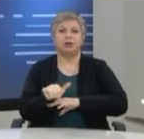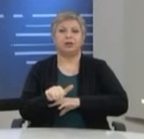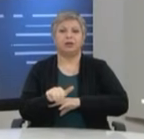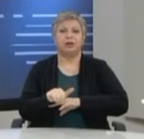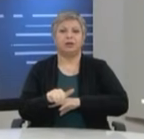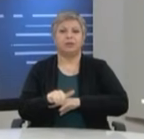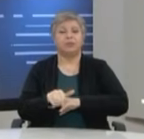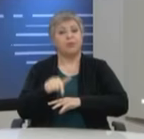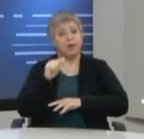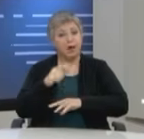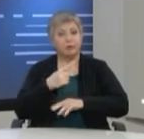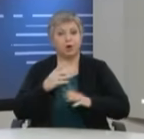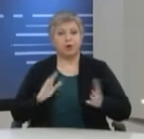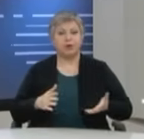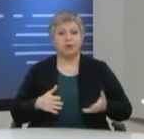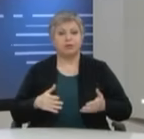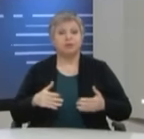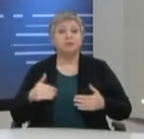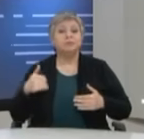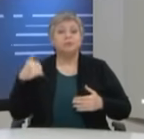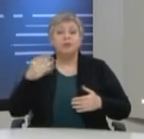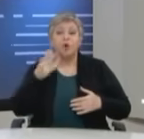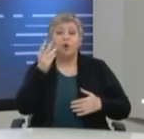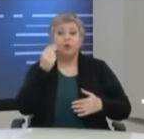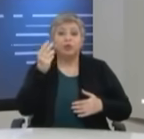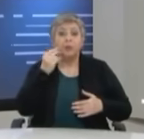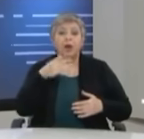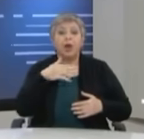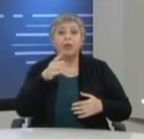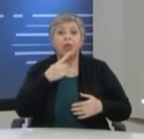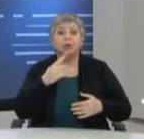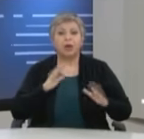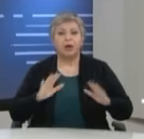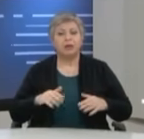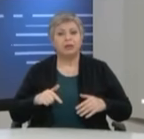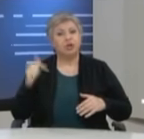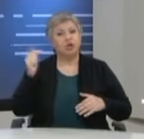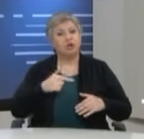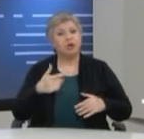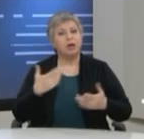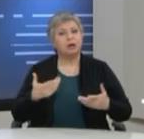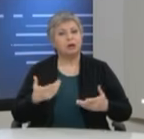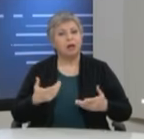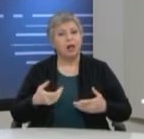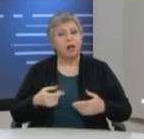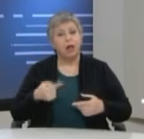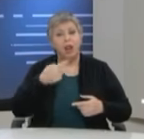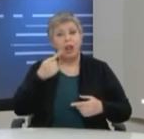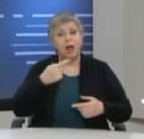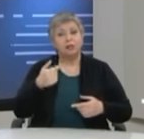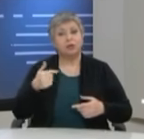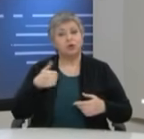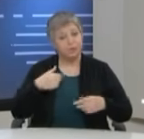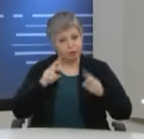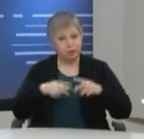Και αυτό που δεν τόλμησαν να πούν ούτε οι Σκοπιανοί, το λέτε εσείς, κύριε Τσίπρα. Με άλλα λόγια, οι Σκοπιανοί μας λέγαν δεν